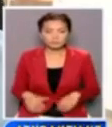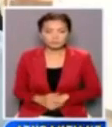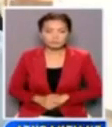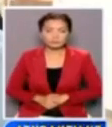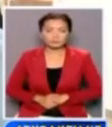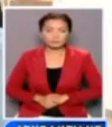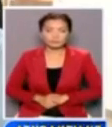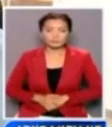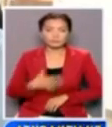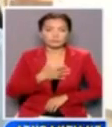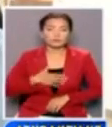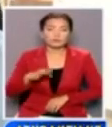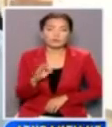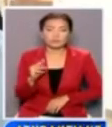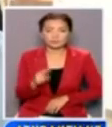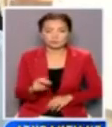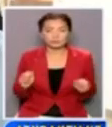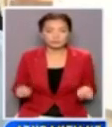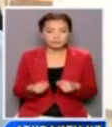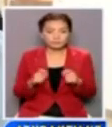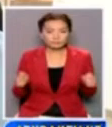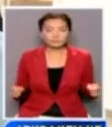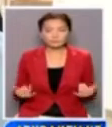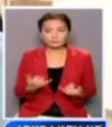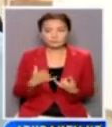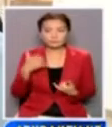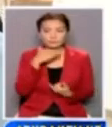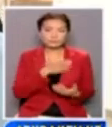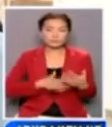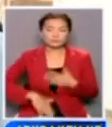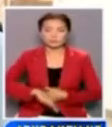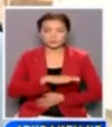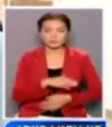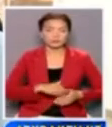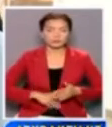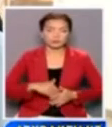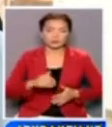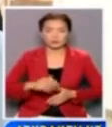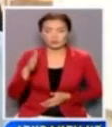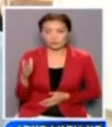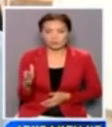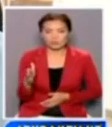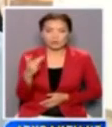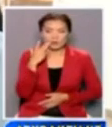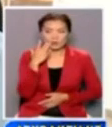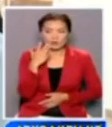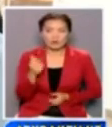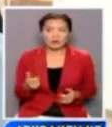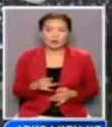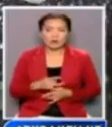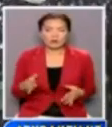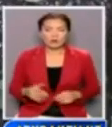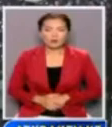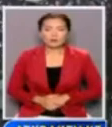беспокоит и в этом году меня до очень обрадовало то то что это будет проходить в формате праймериз